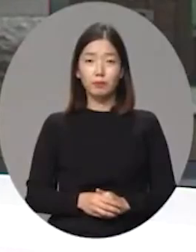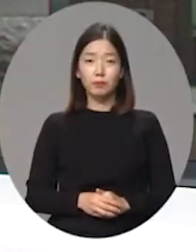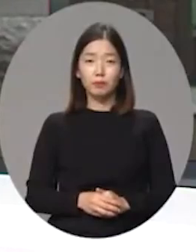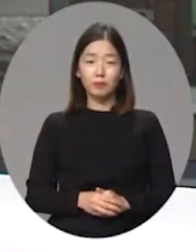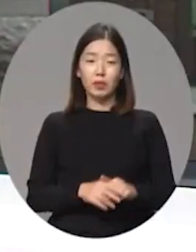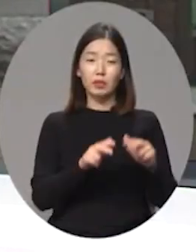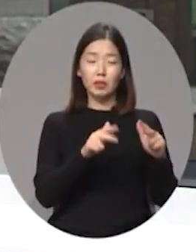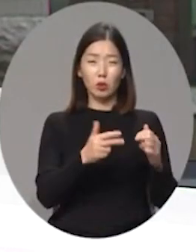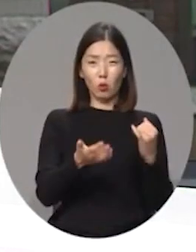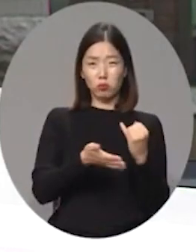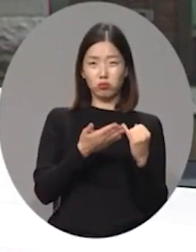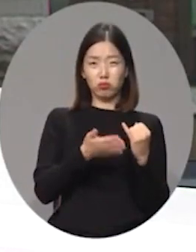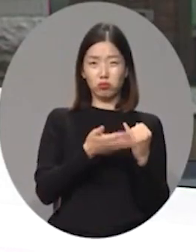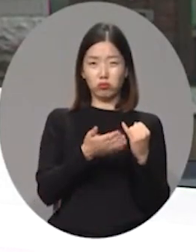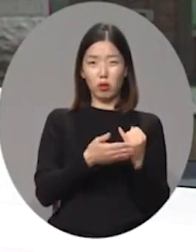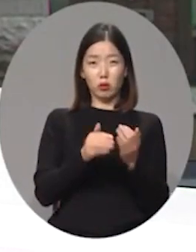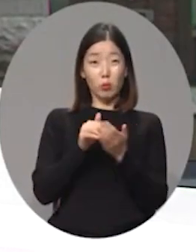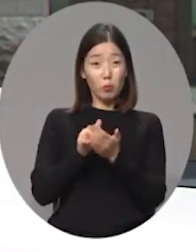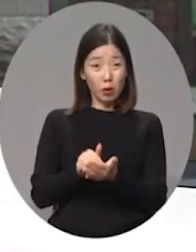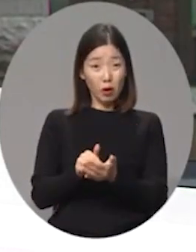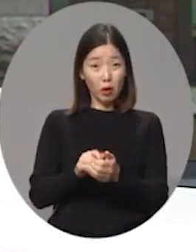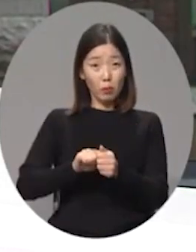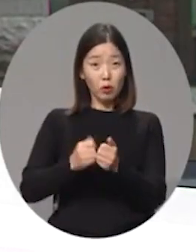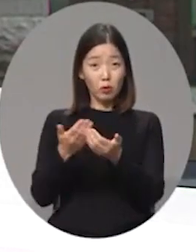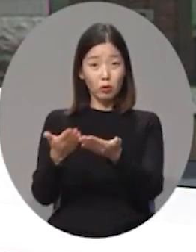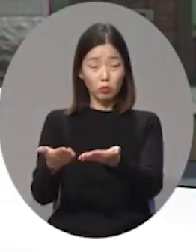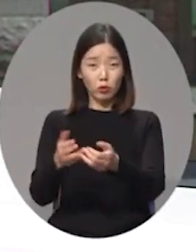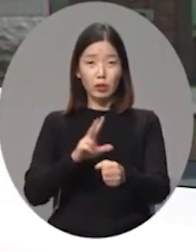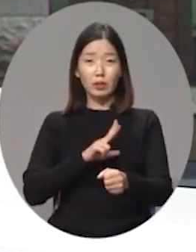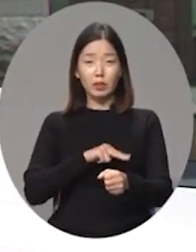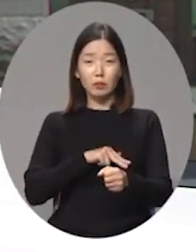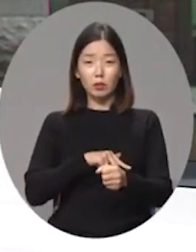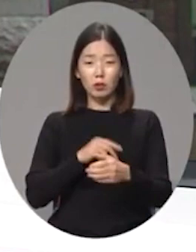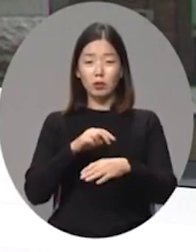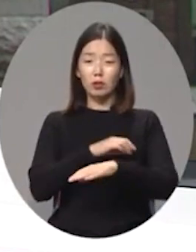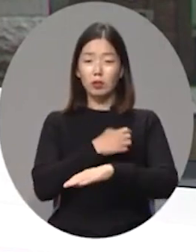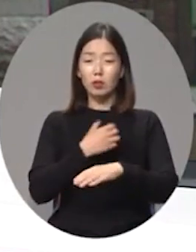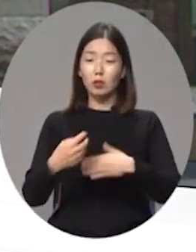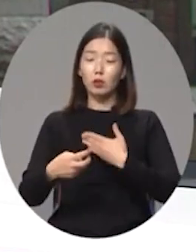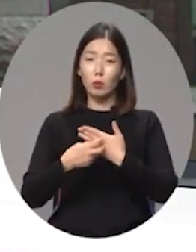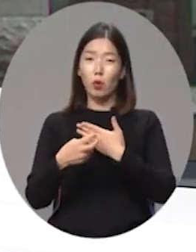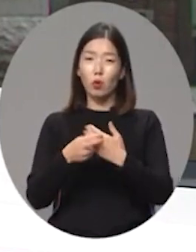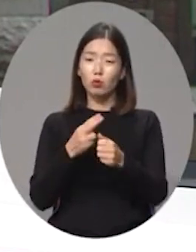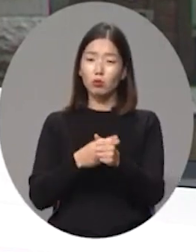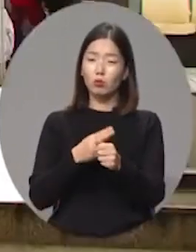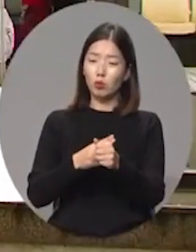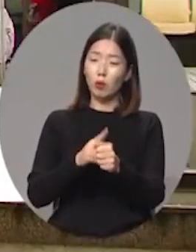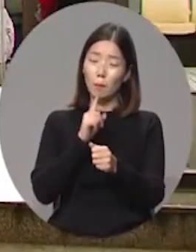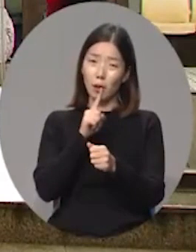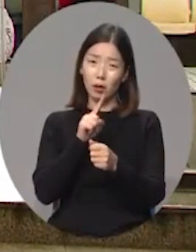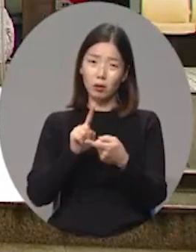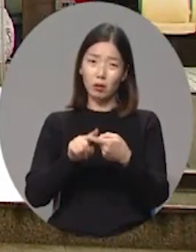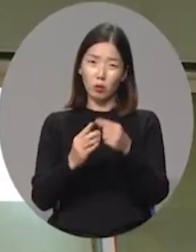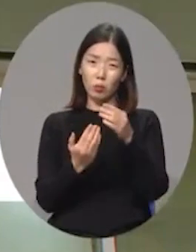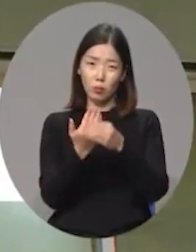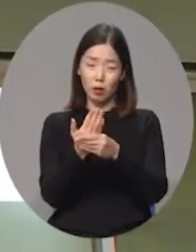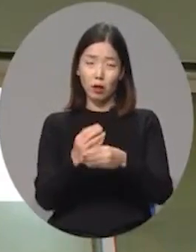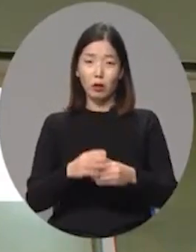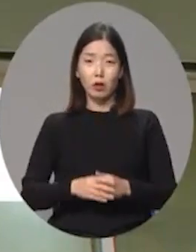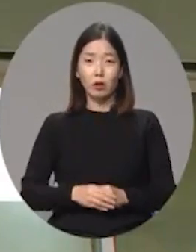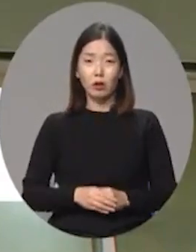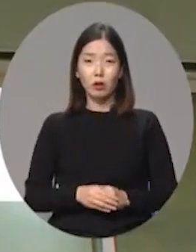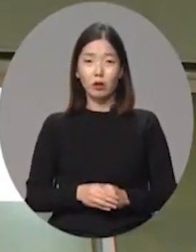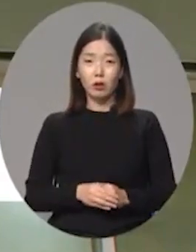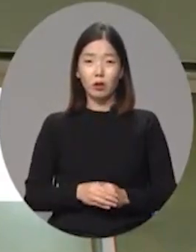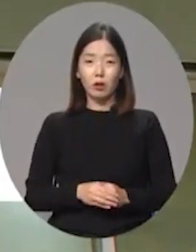직원 성추행 의혹으로 중징계가 내려졌던 전 김제의 보건소장 에 복귀에 대한 규탄의 목소리가 거세지고 있습니다